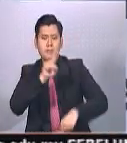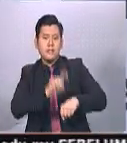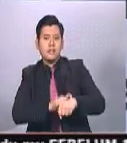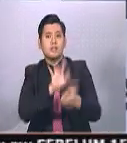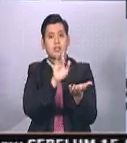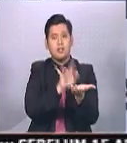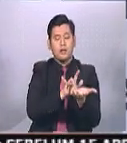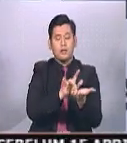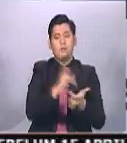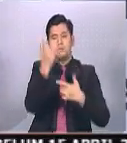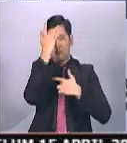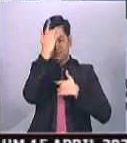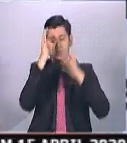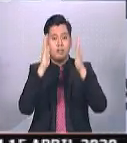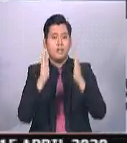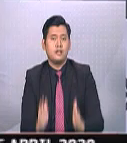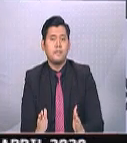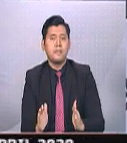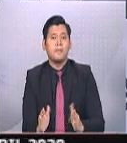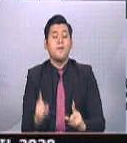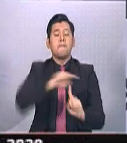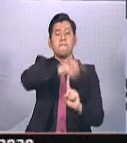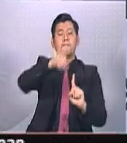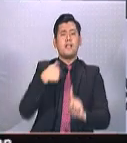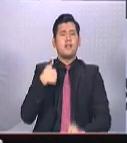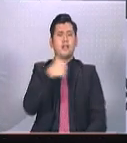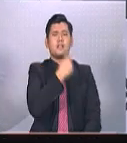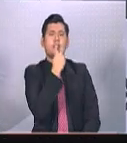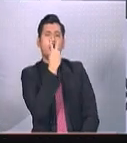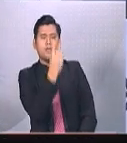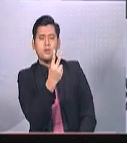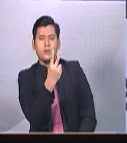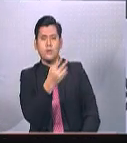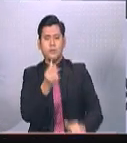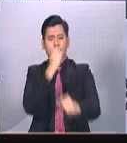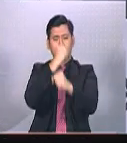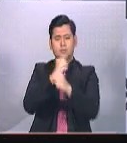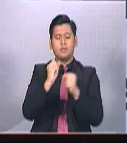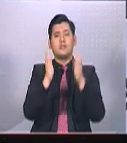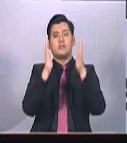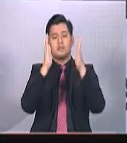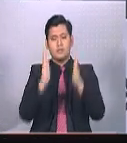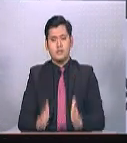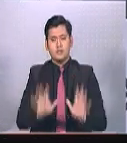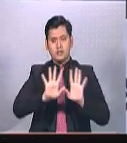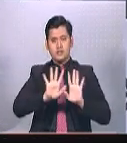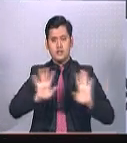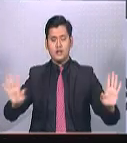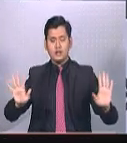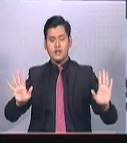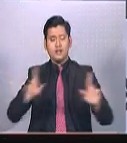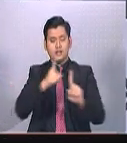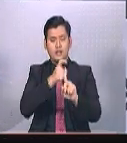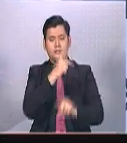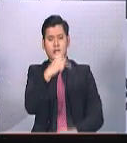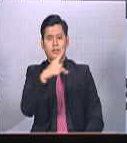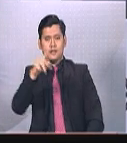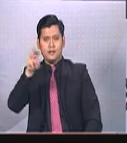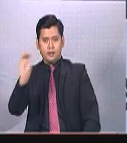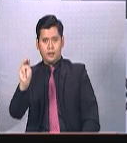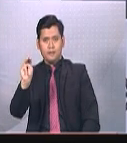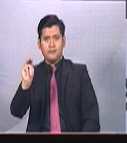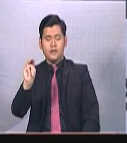itu dan apabila kita lihat pada barisan hadapan Kementerian kesihatan yang dijangkiti ada seramai